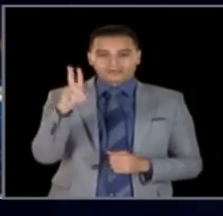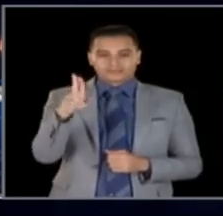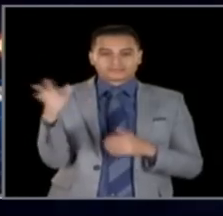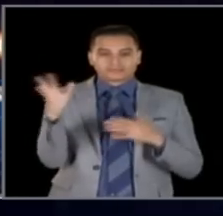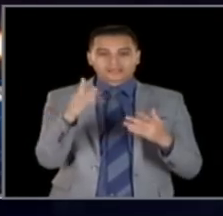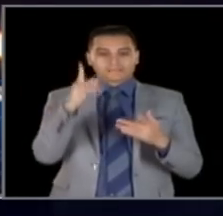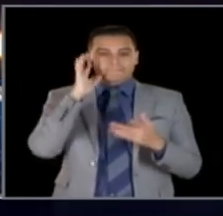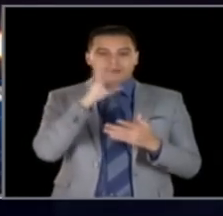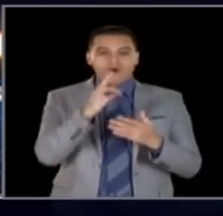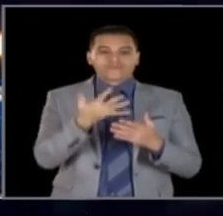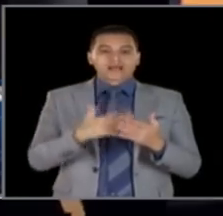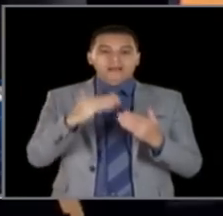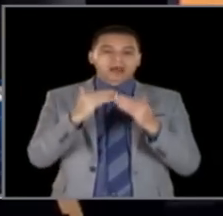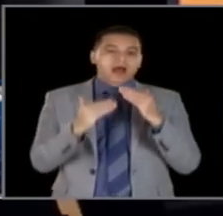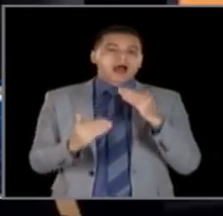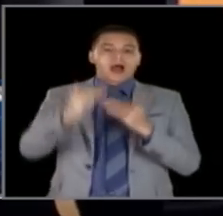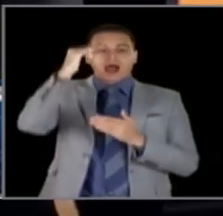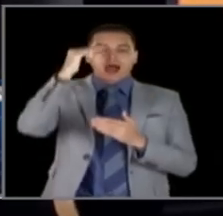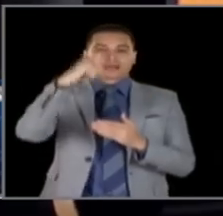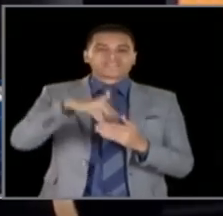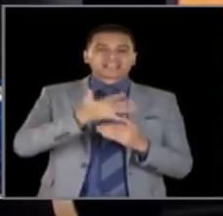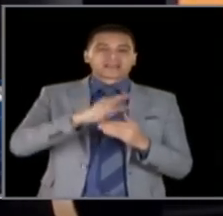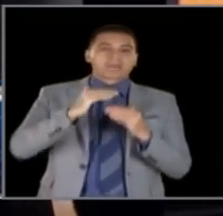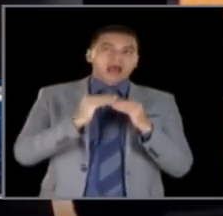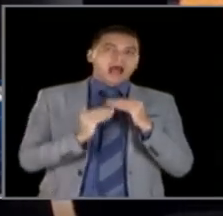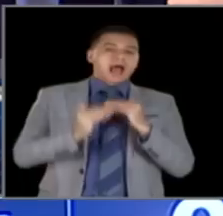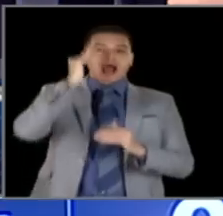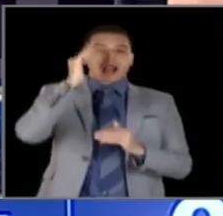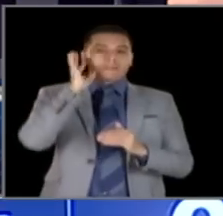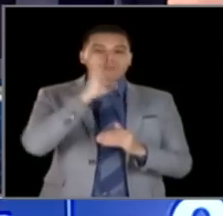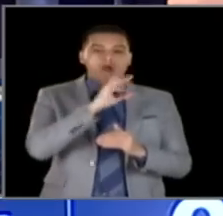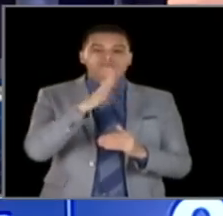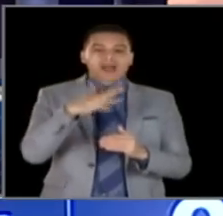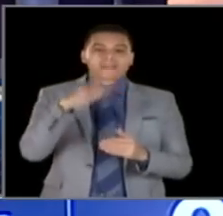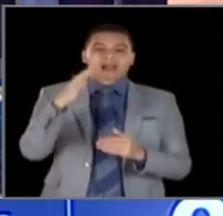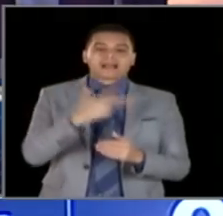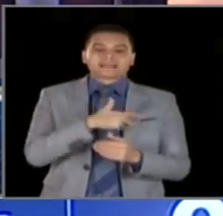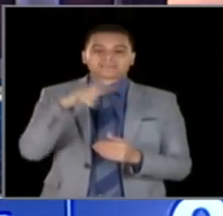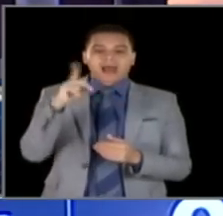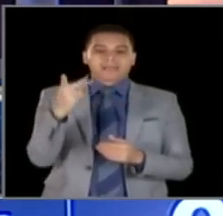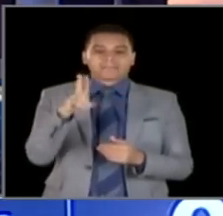البرت هي اعلى قمه باحدى السلاسل الجبليه، فما هي؟